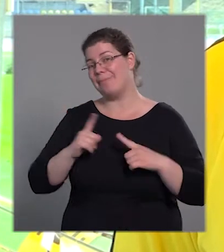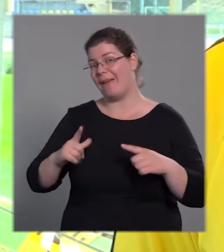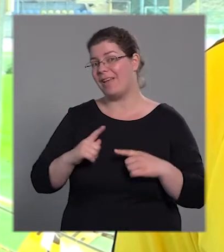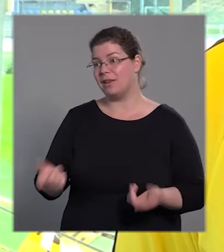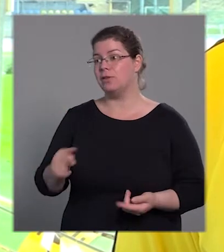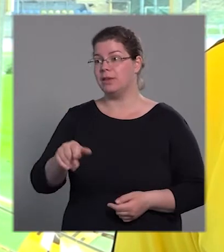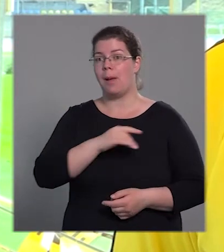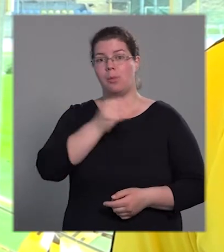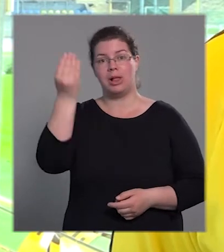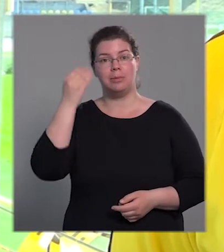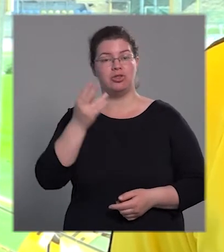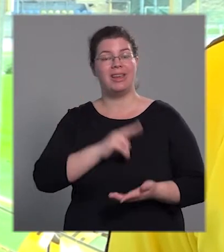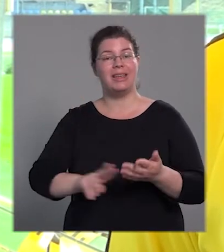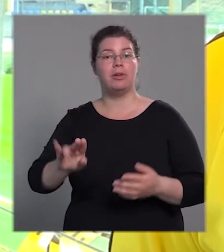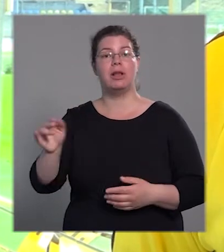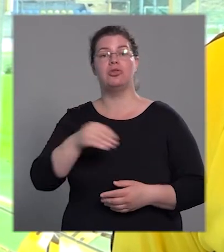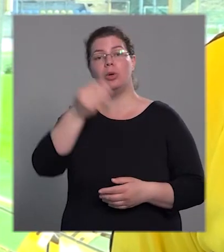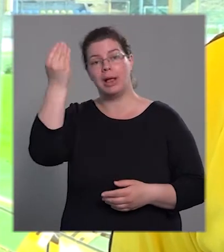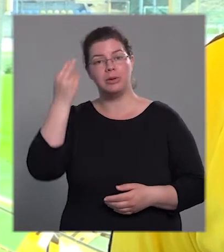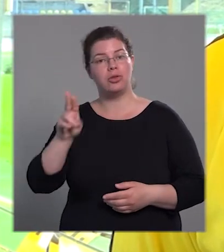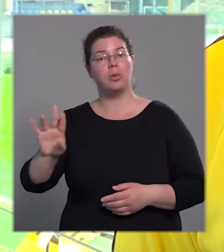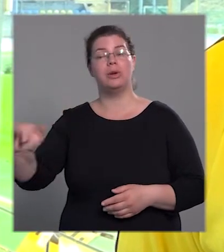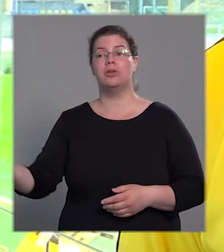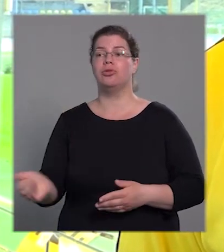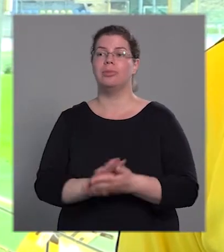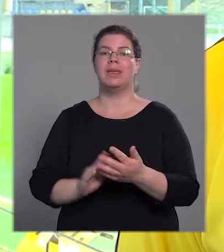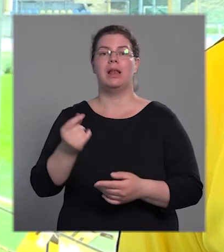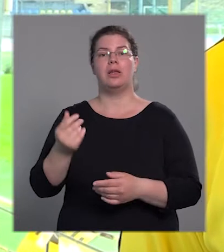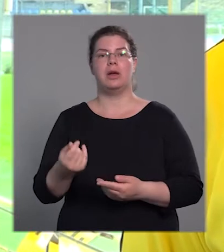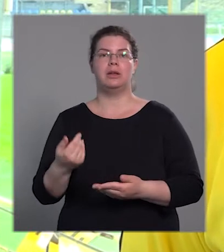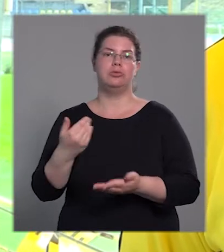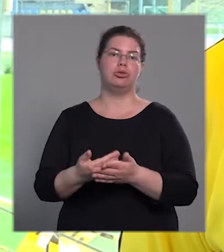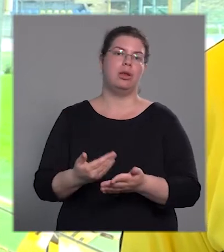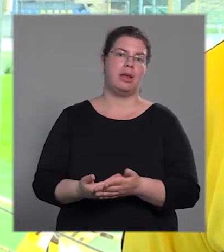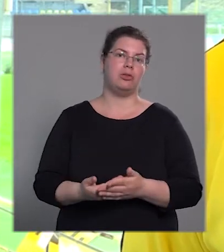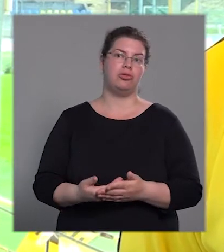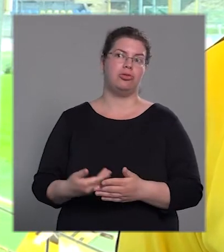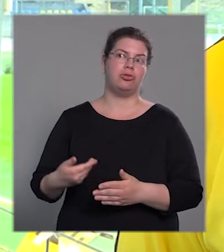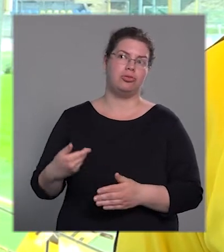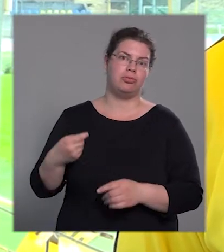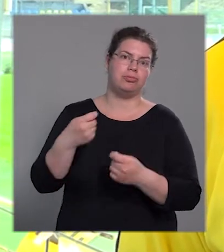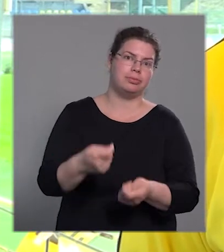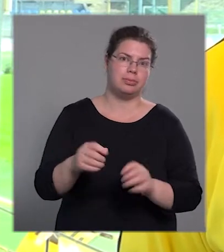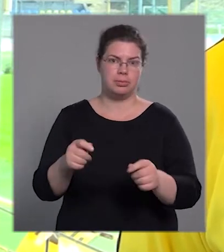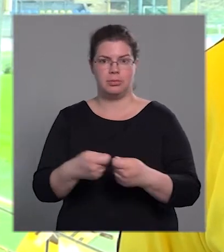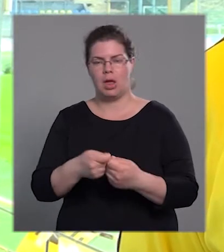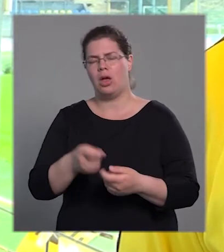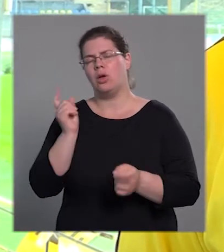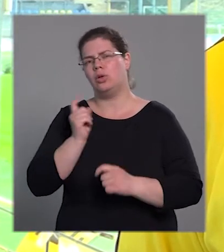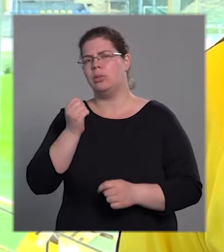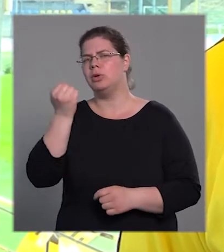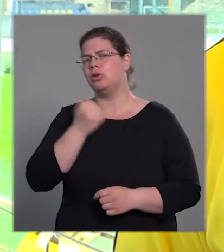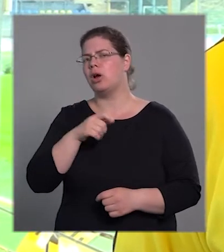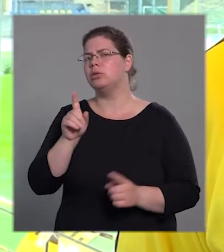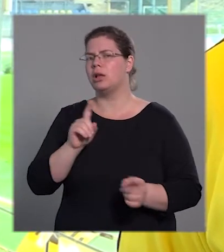itt a polgármesteri hivatal, meg a polgármester úr is, hogy milyen anyagi jutatásokat kap a klub. Ezt is majd a Dragon Alertől gondolom el fogja majd mondani, és nyilván